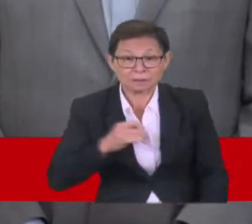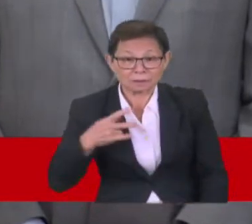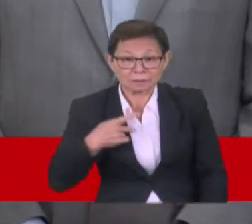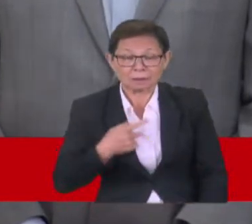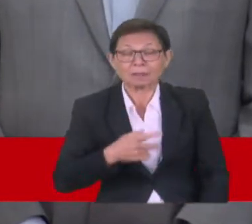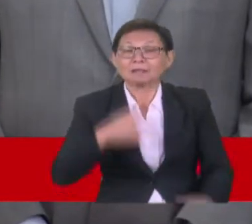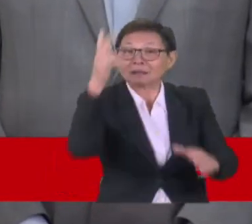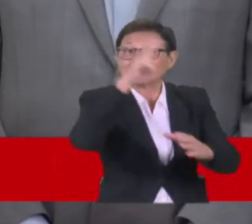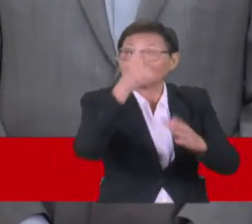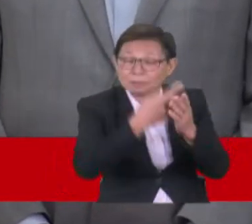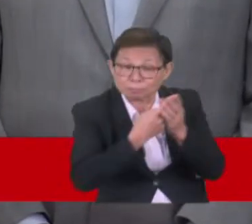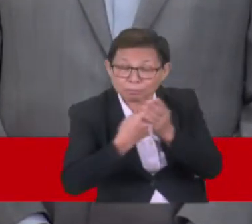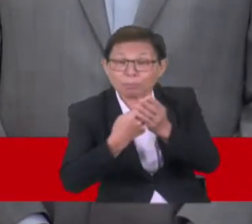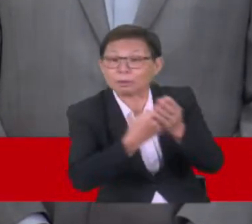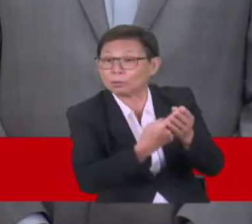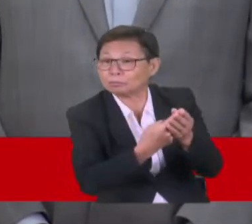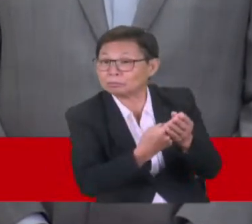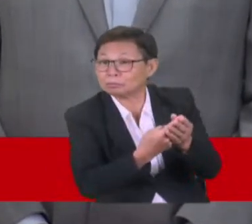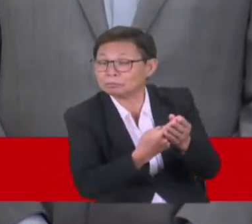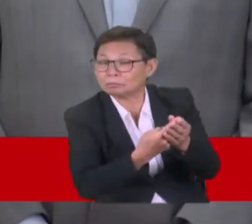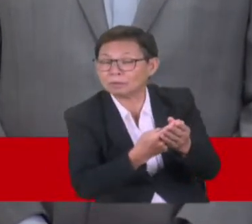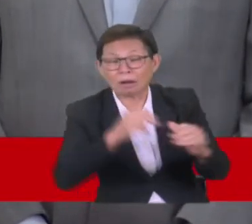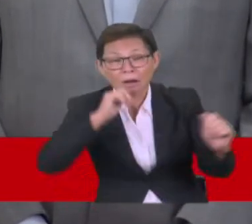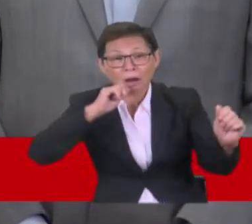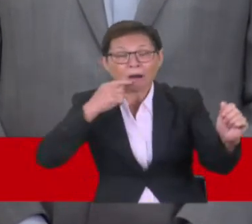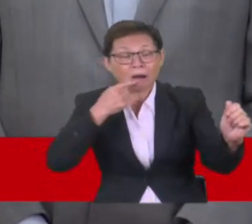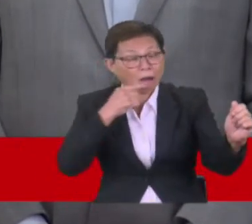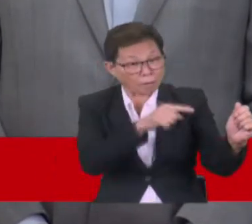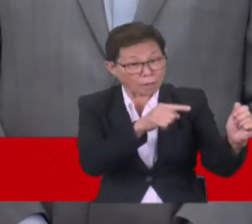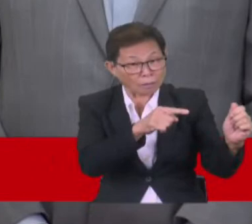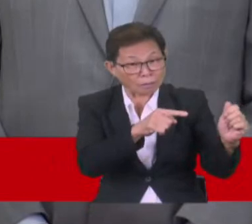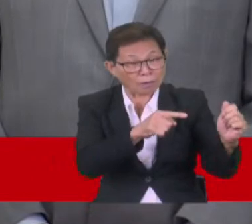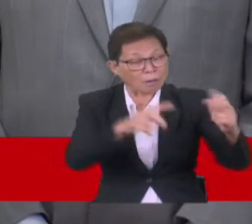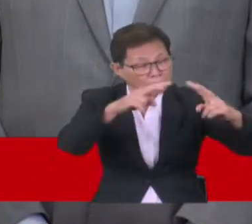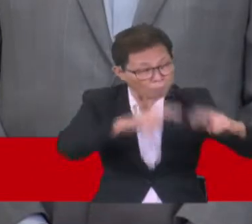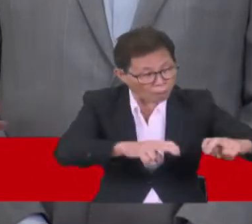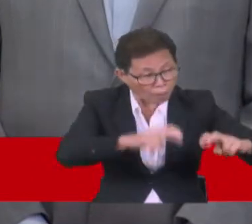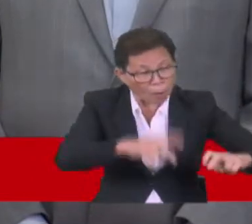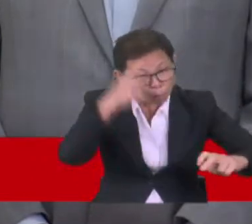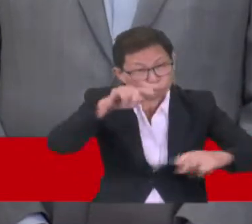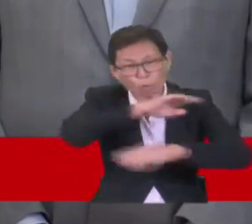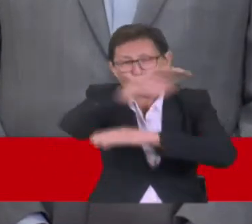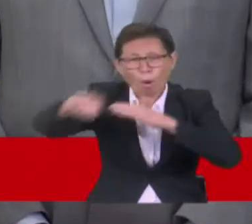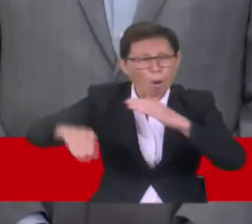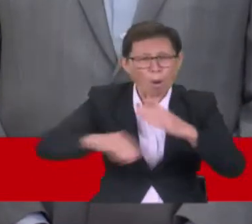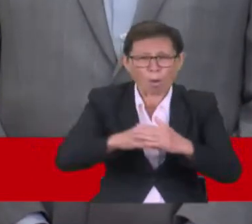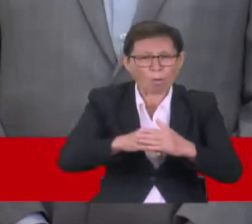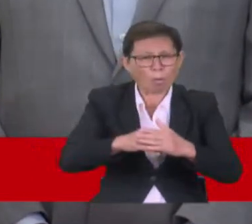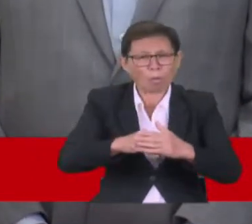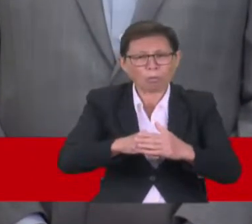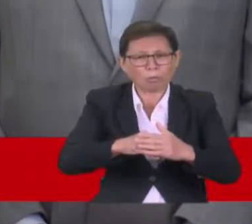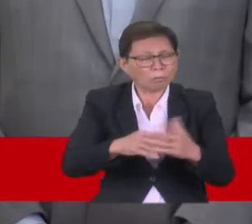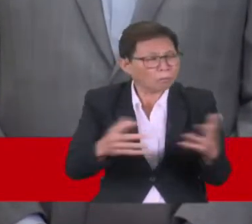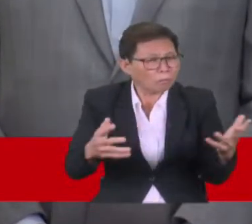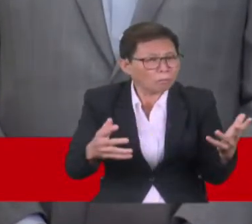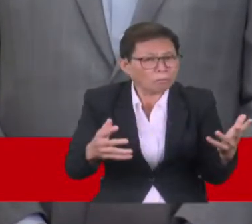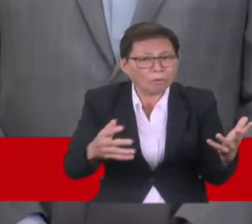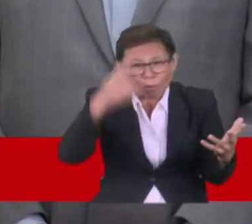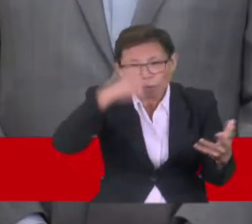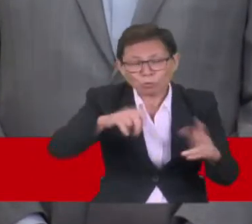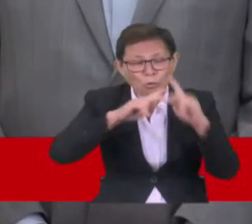kerajaan perpaduan adalah arahan catat untuk semua dan tidak terkecuali untuk